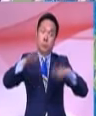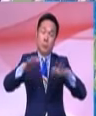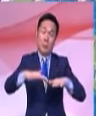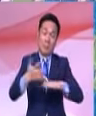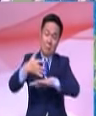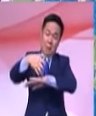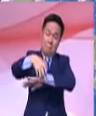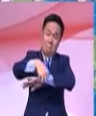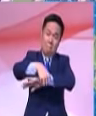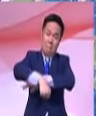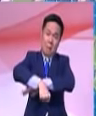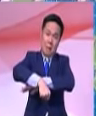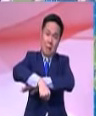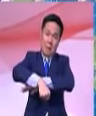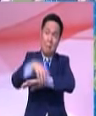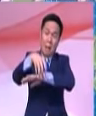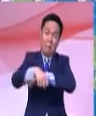pada malam.